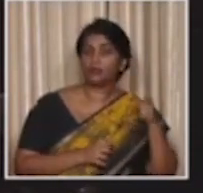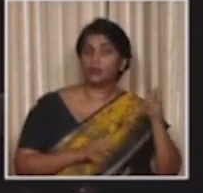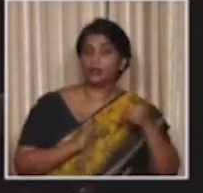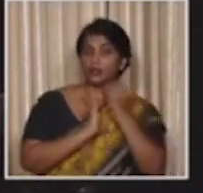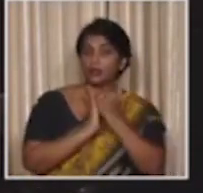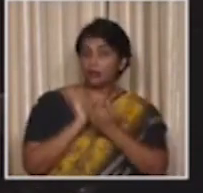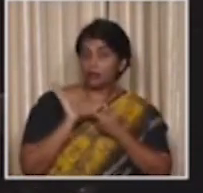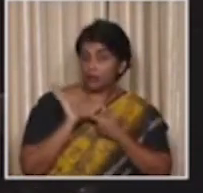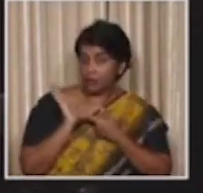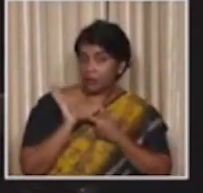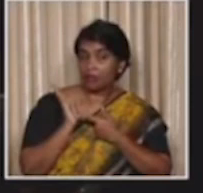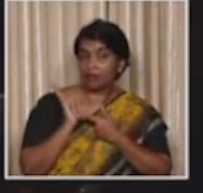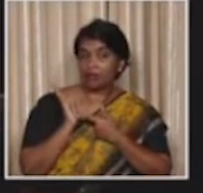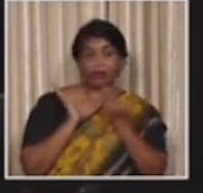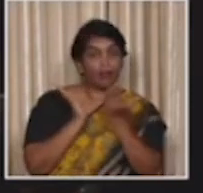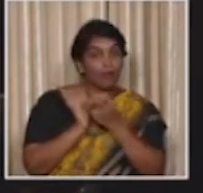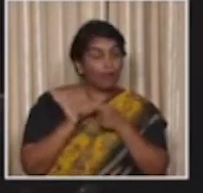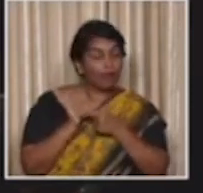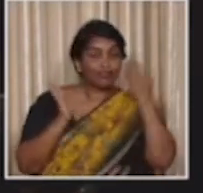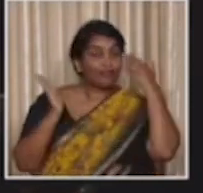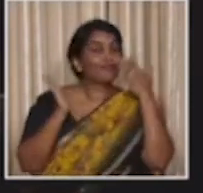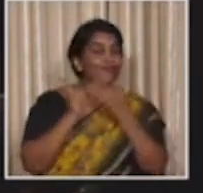න්‍යාය පුස්තකයේ තියෙන කාරණේ මිසක